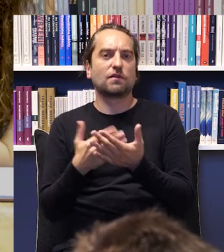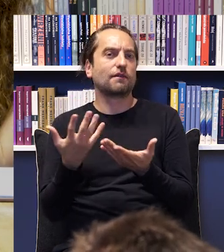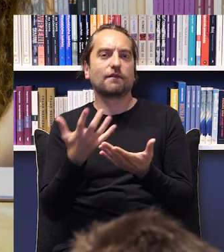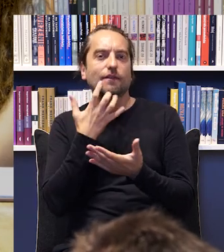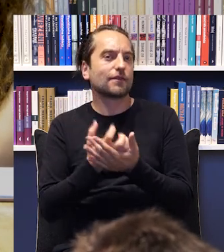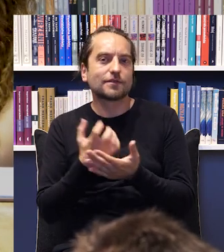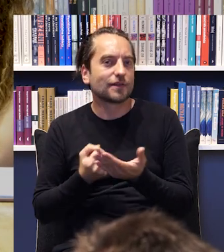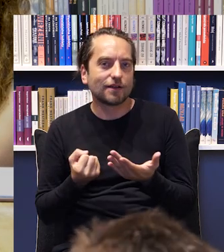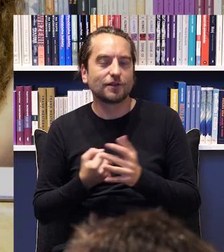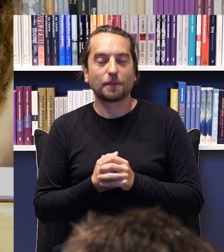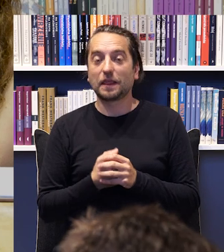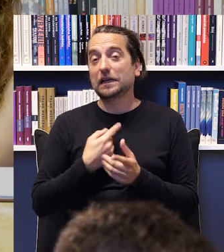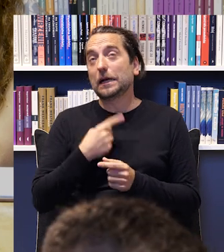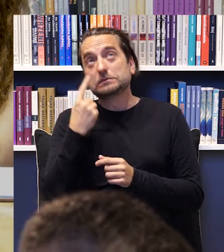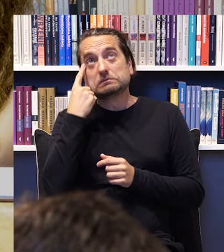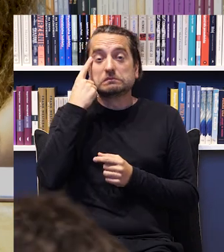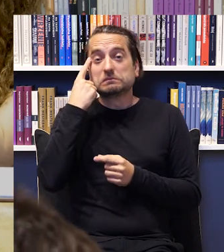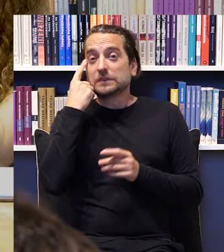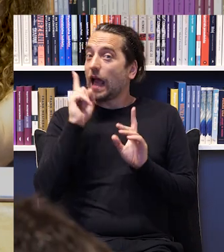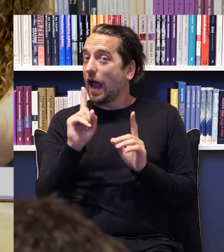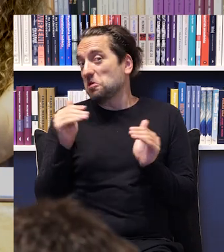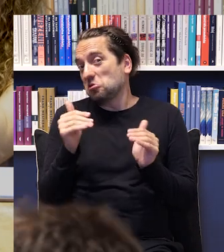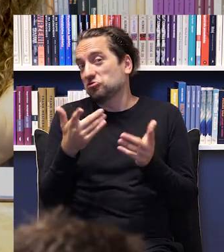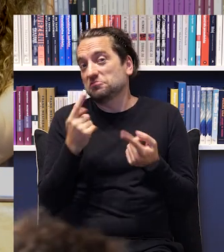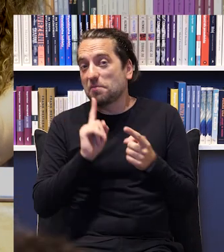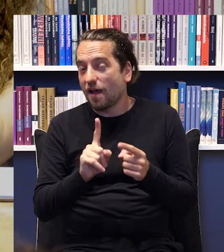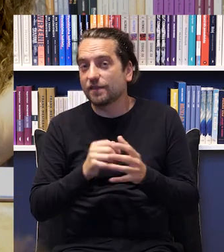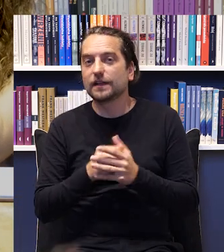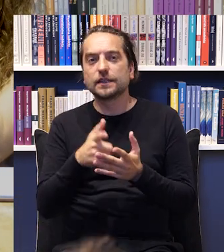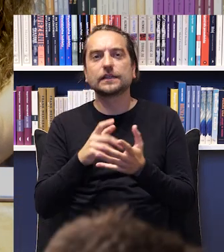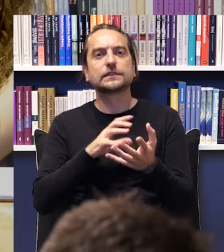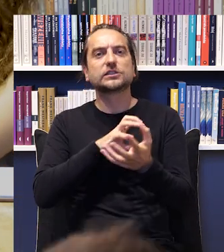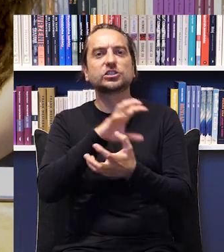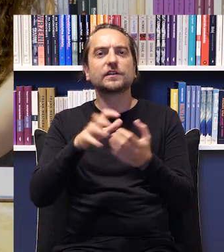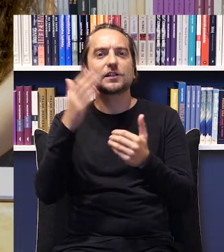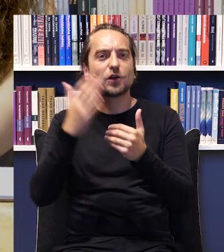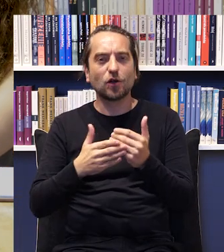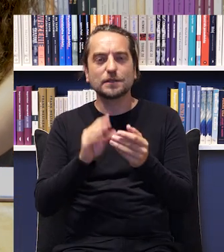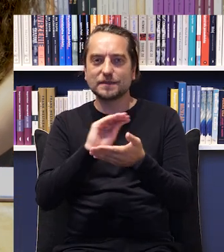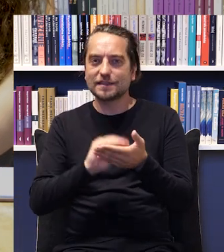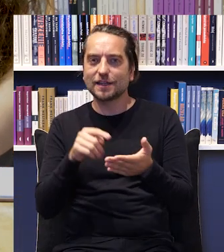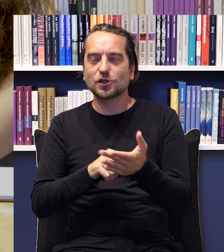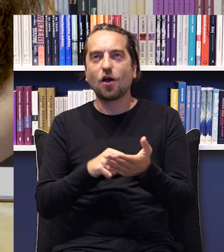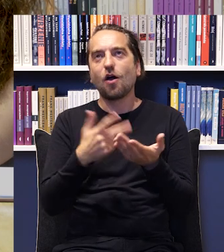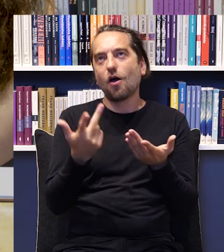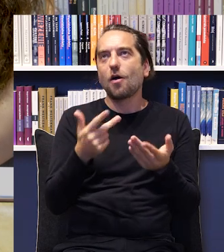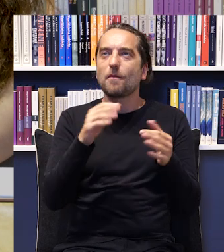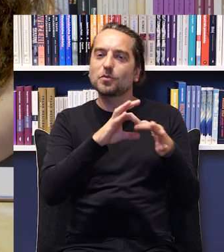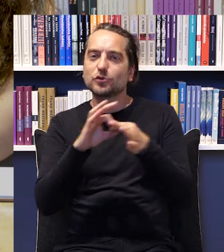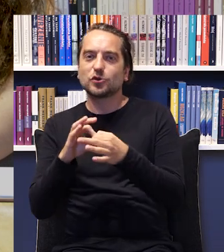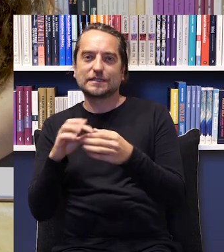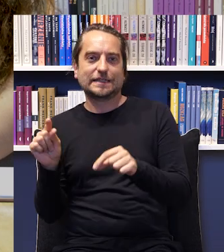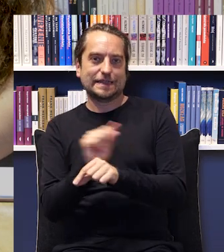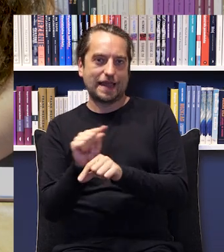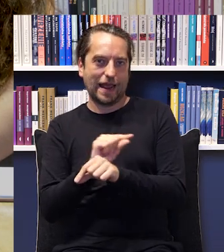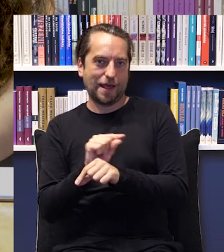taki domysł, ale być może niesłuszny, że pisanie o apokalipsie może mieć taki wymiar terapeutyczny, oswajający